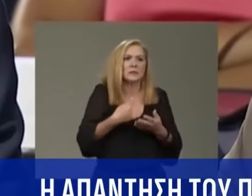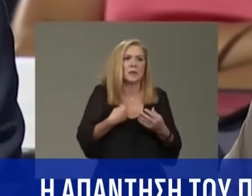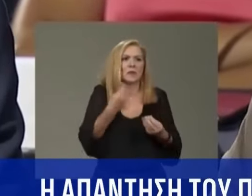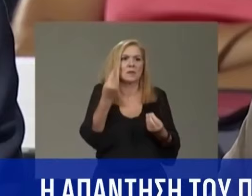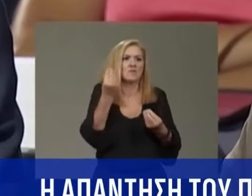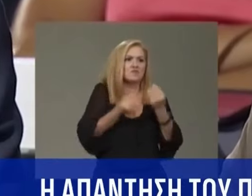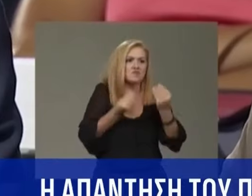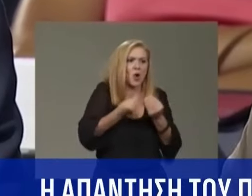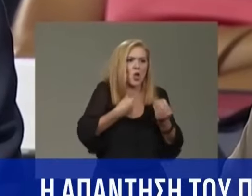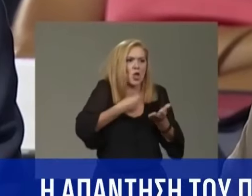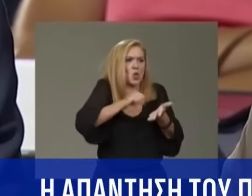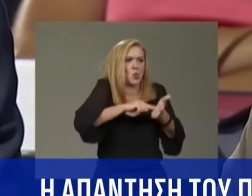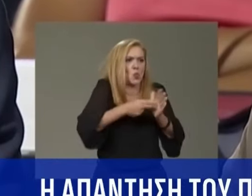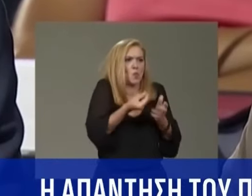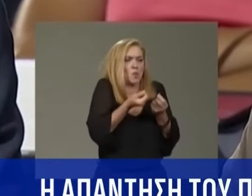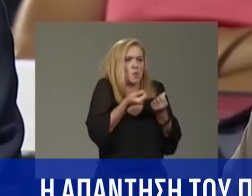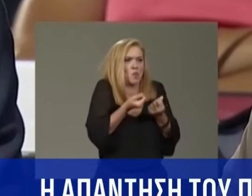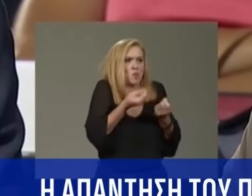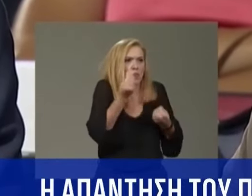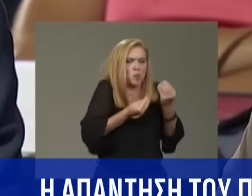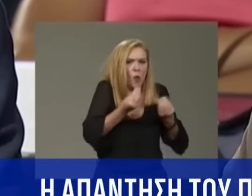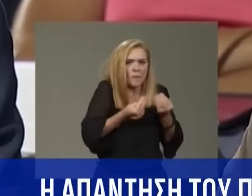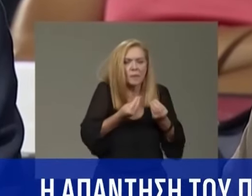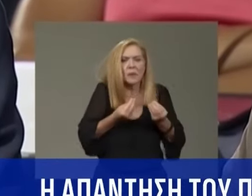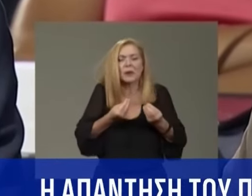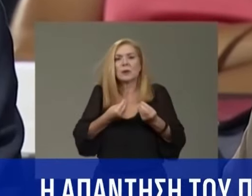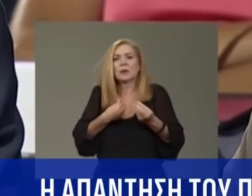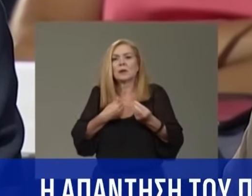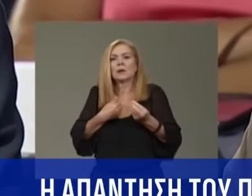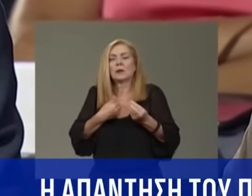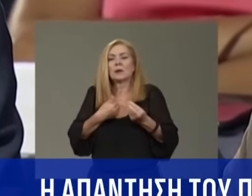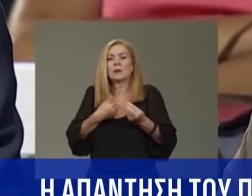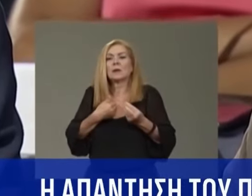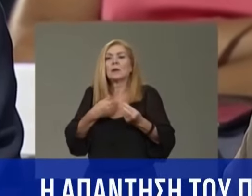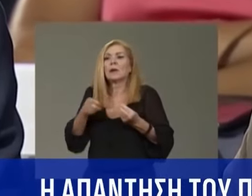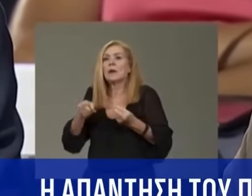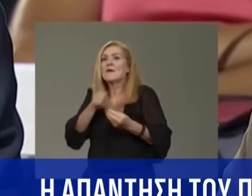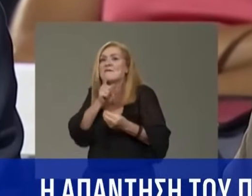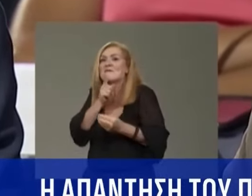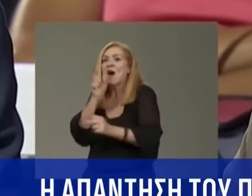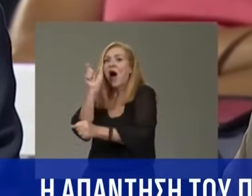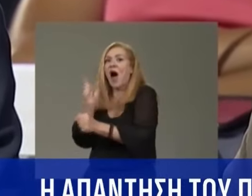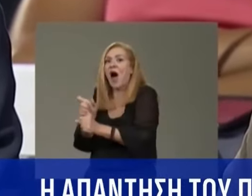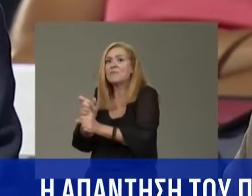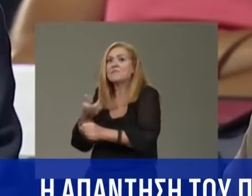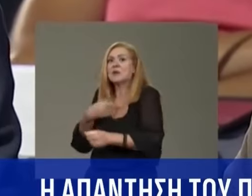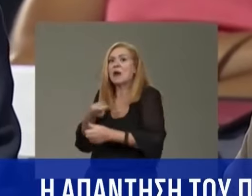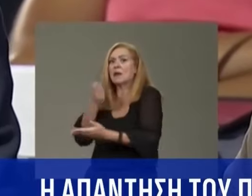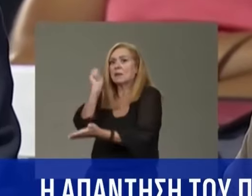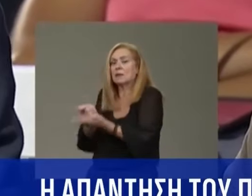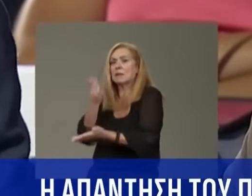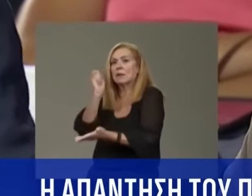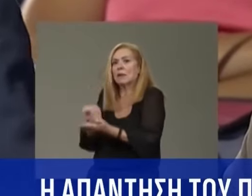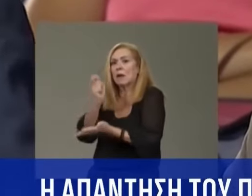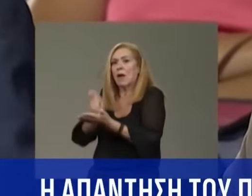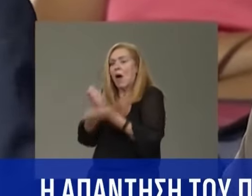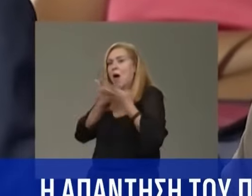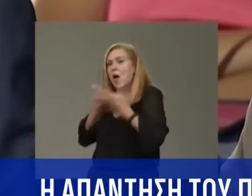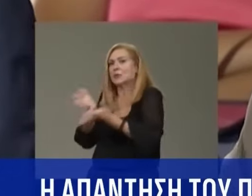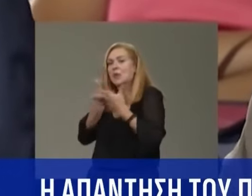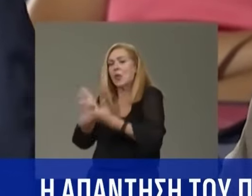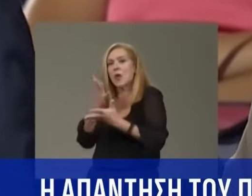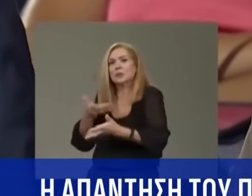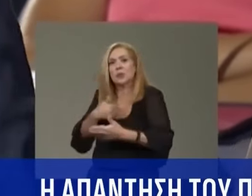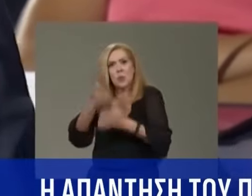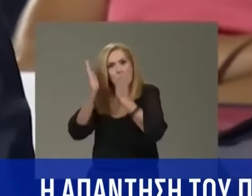υπάρχουν, θα μπορέσουμε να συνεχίσουμε να εξυπηρετούμε τέτοια εξοπλιστικά προγράμματα για να διατηρήσουμε την Εθνική Αποτροπή σε